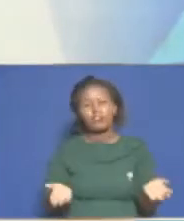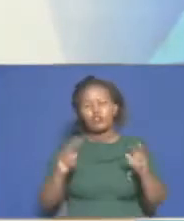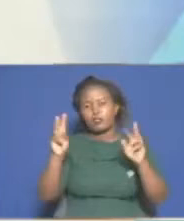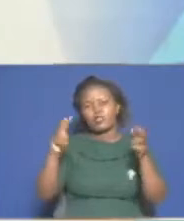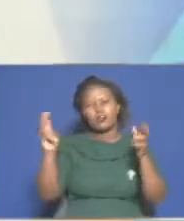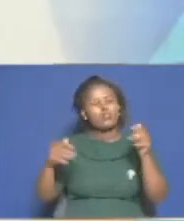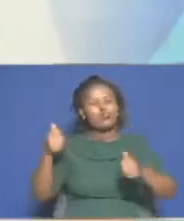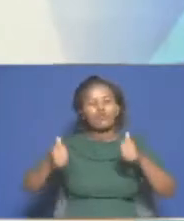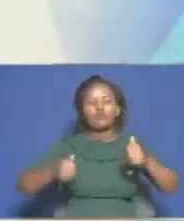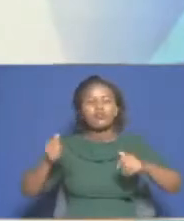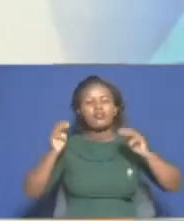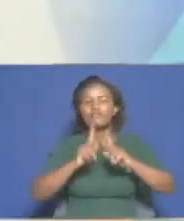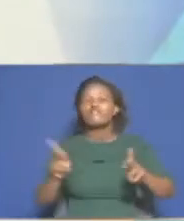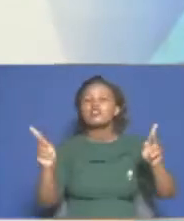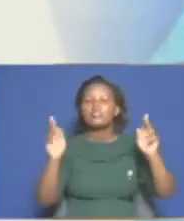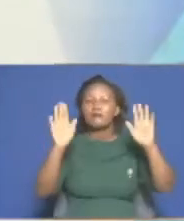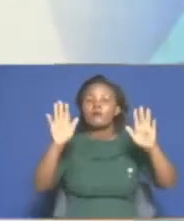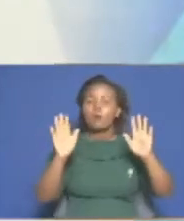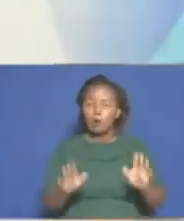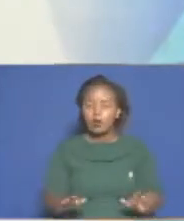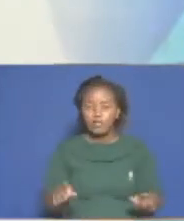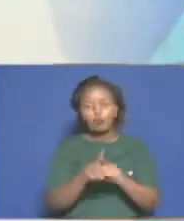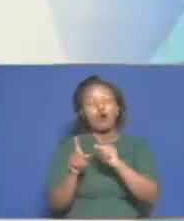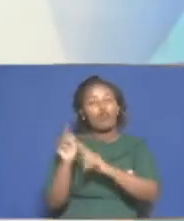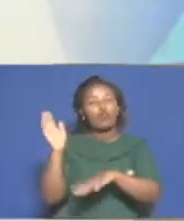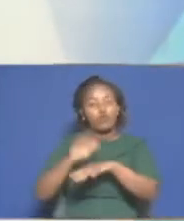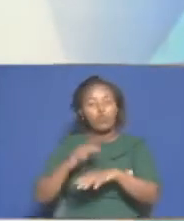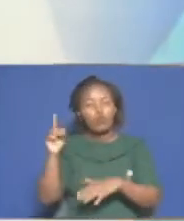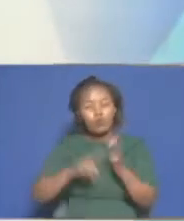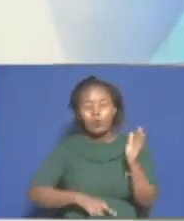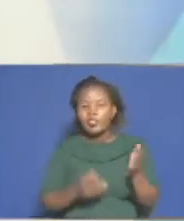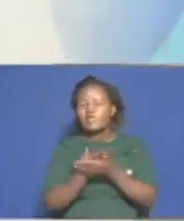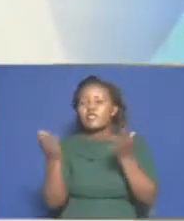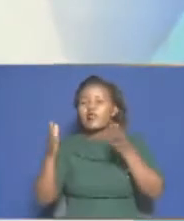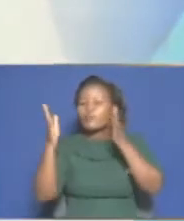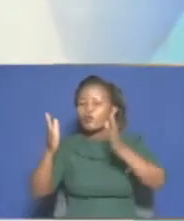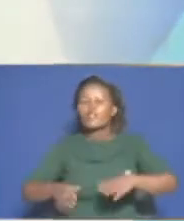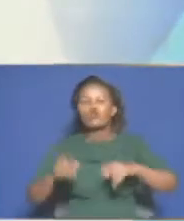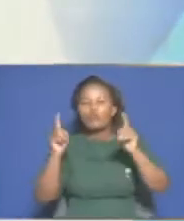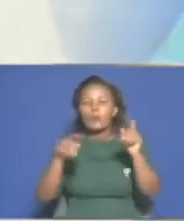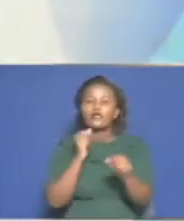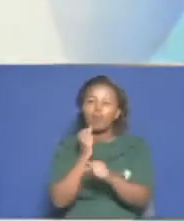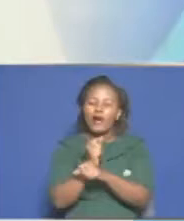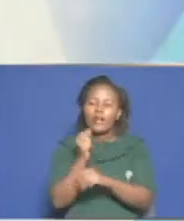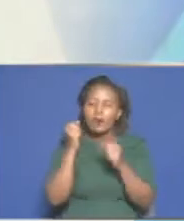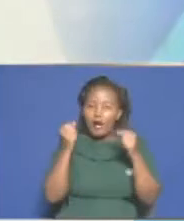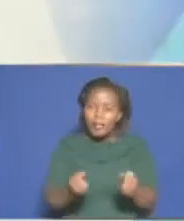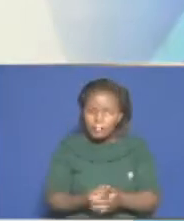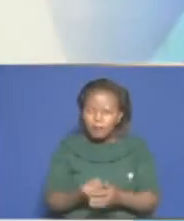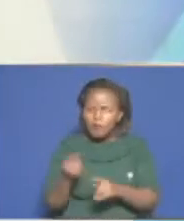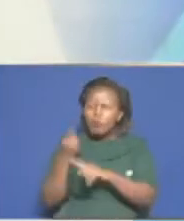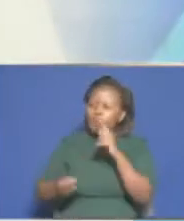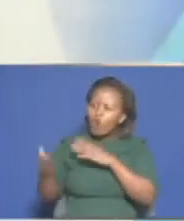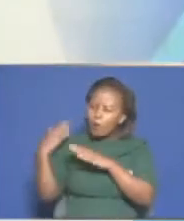la umuhimu zaidi, na inapaswa kila mtu aweze kujitahidi. Watatuambia kwamba between 2017 na sasa